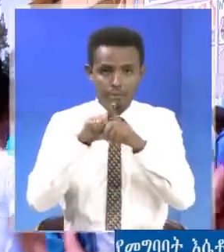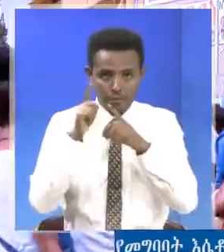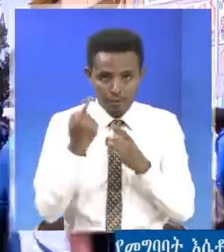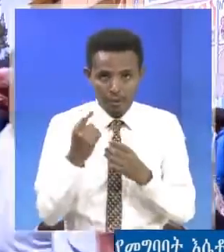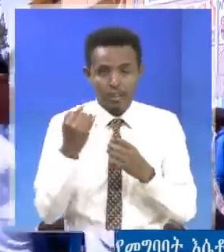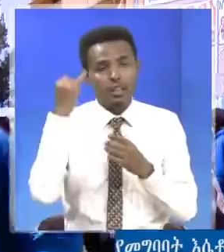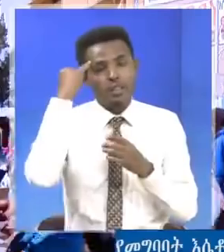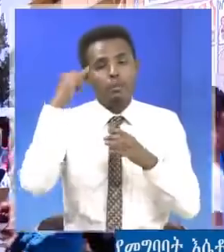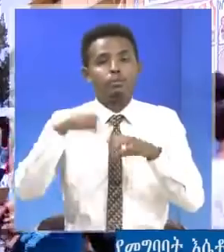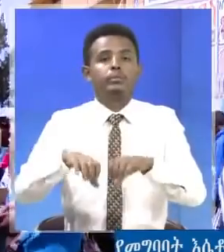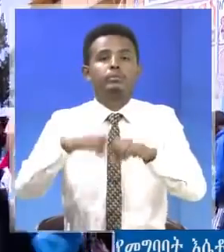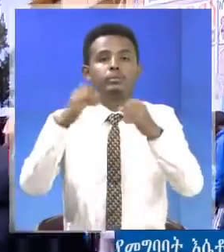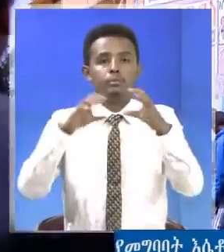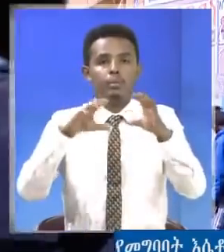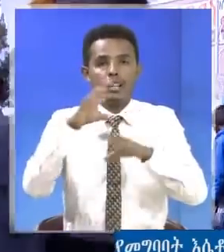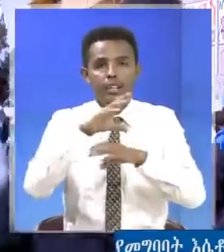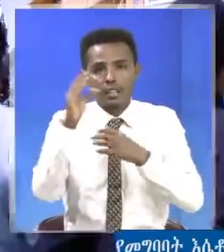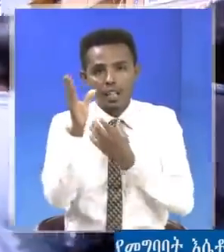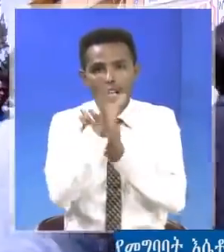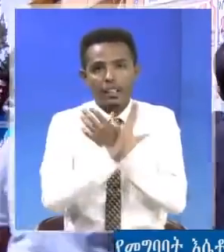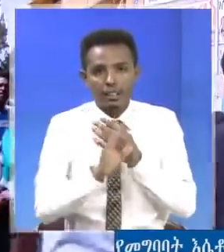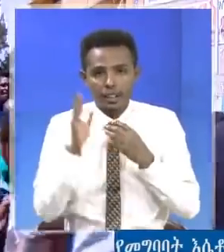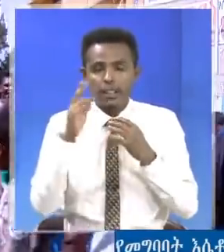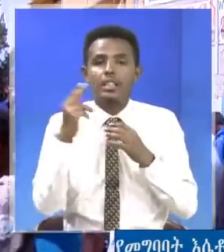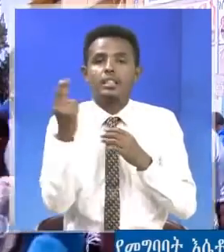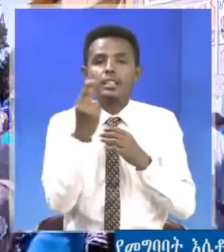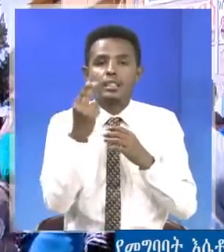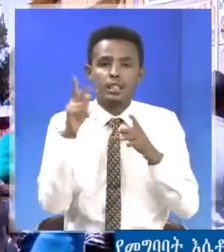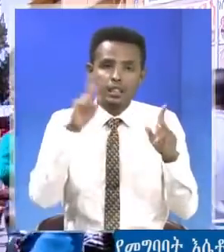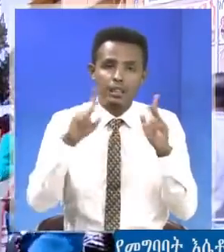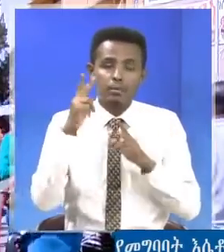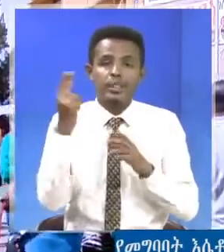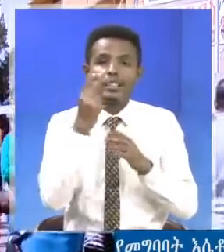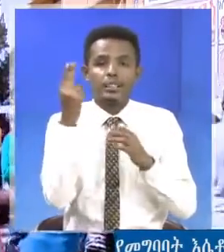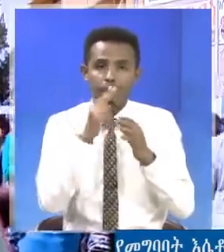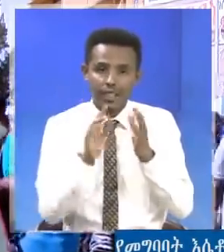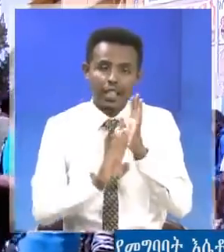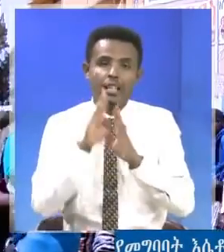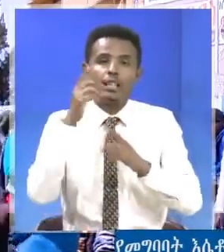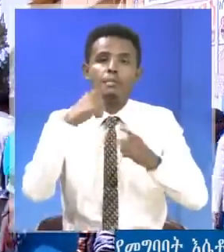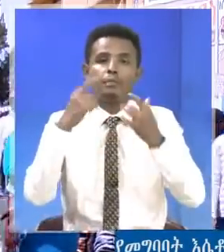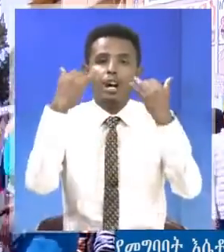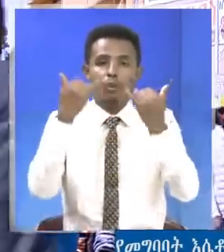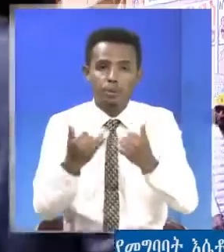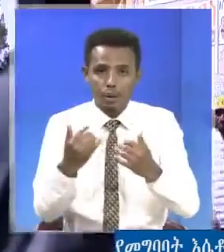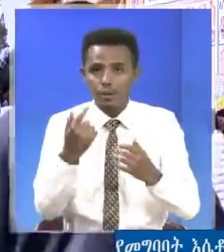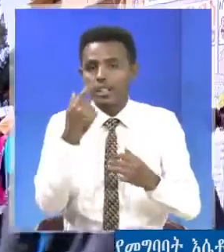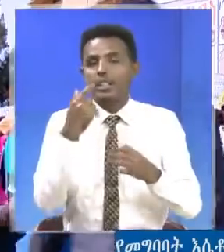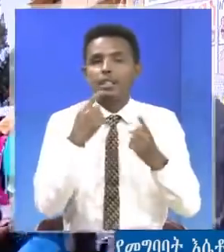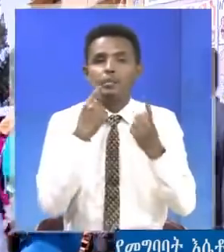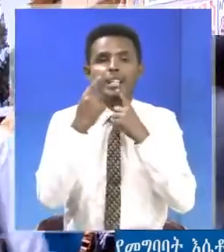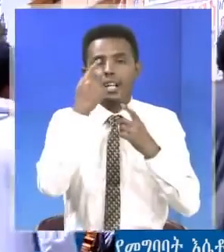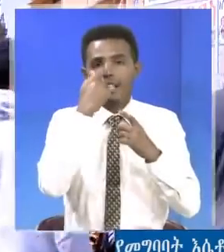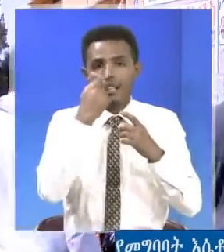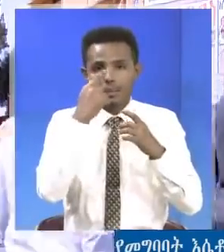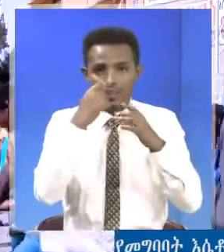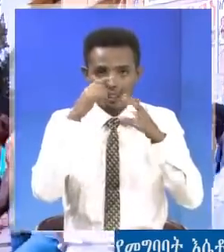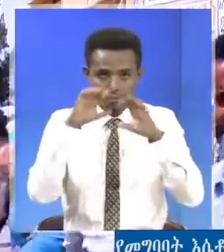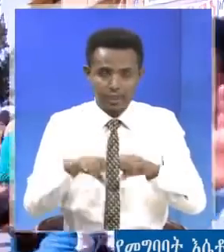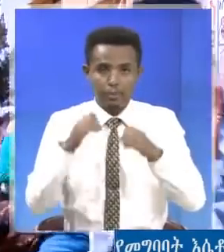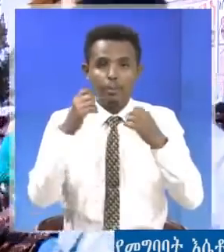መናድና ከሀገርና ሕዝብ ደህንነት ይልቅ ለራስ ጥቅም መቆም እያደገ መምጣት አሁናዊ የመነጋገር ልማዳችን ሰብሯል የሚሉት